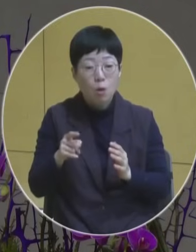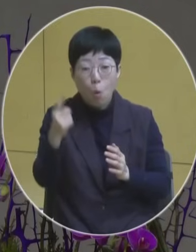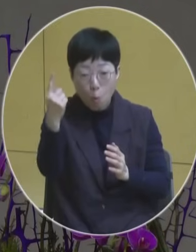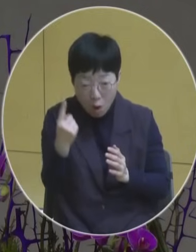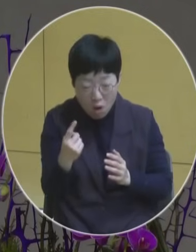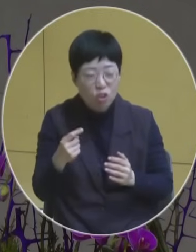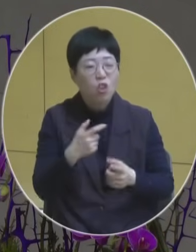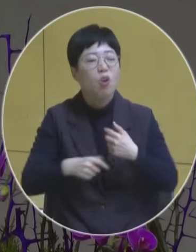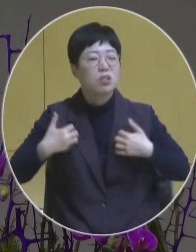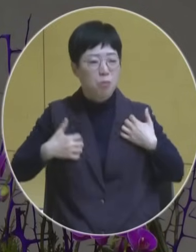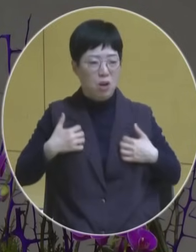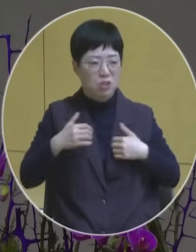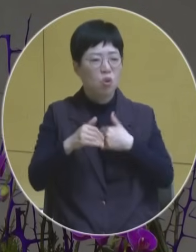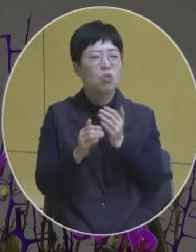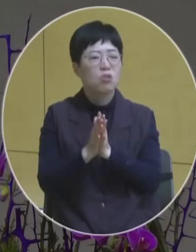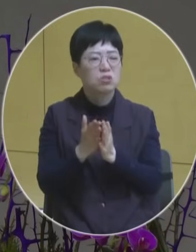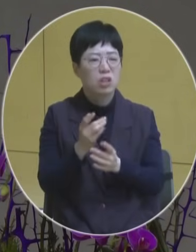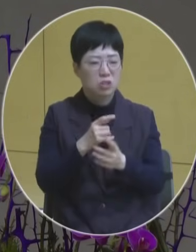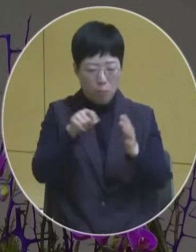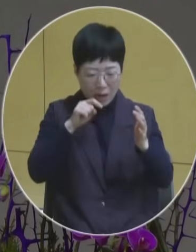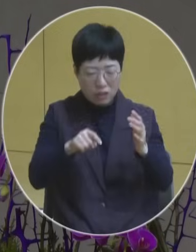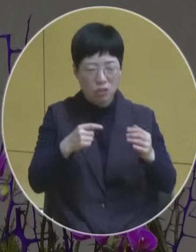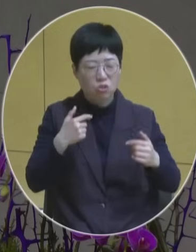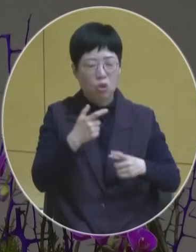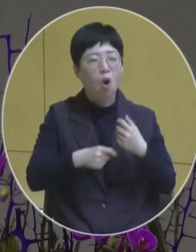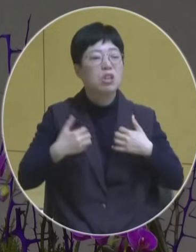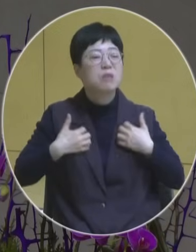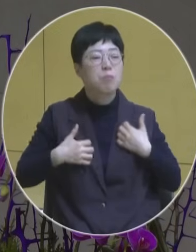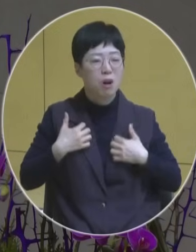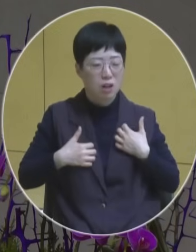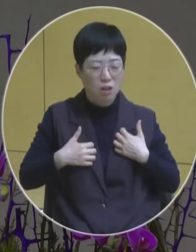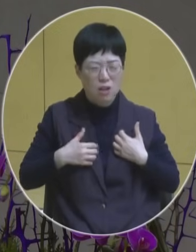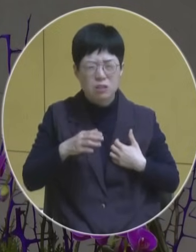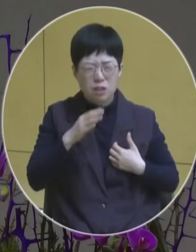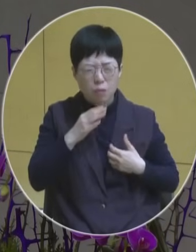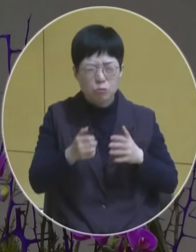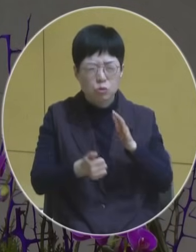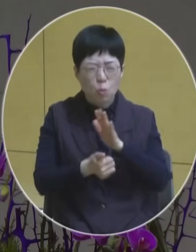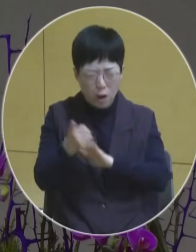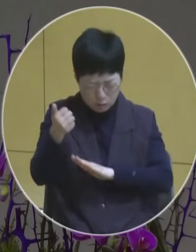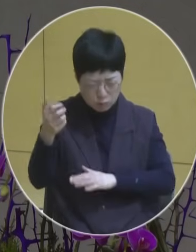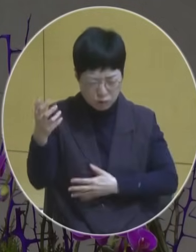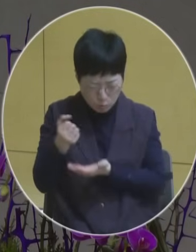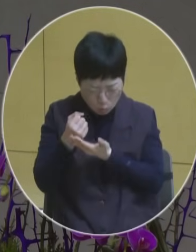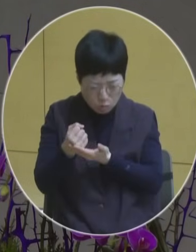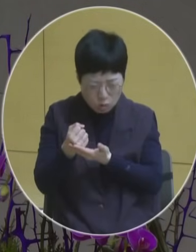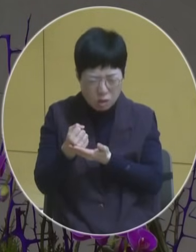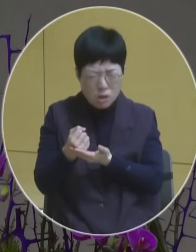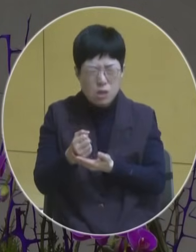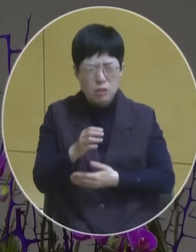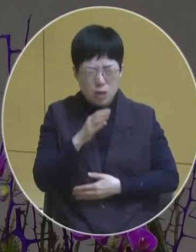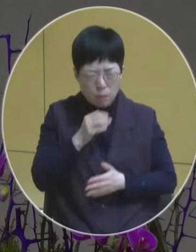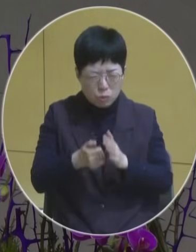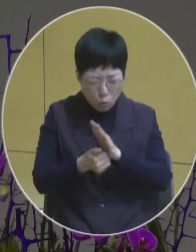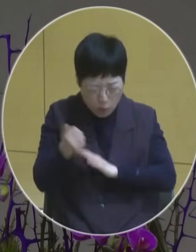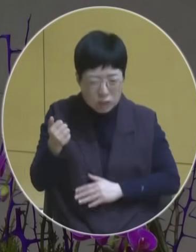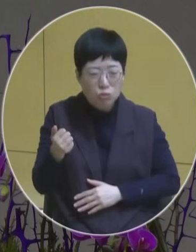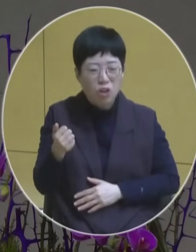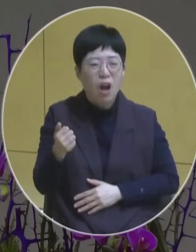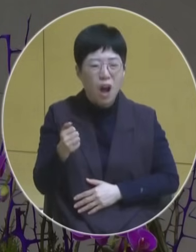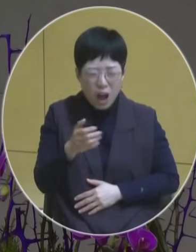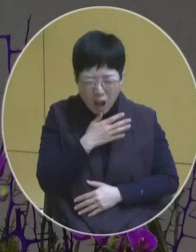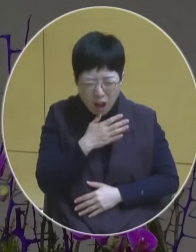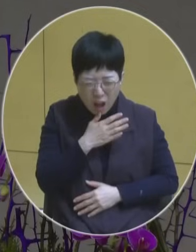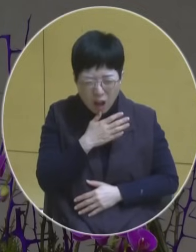기뻐라고 얘기하고 있죠. 바로 이 시련과 연단이 우리와 지금 참 소망을 붙들게 만드는 거예요. 아, 참 소망이 이거구나.